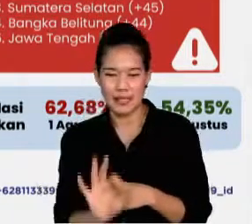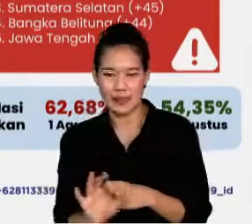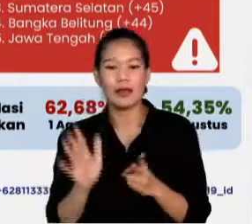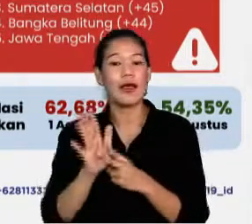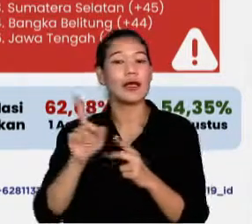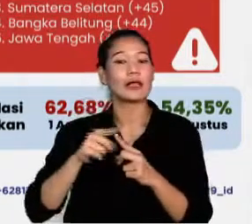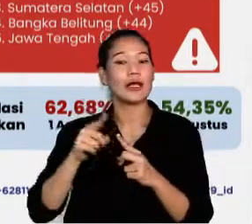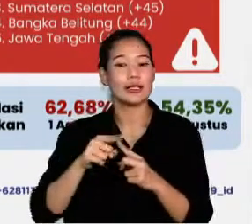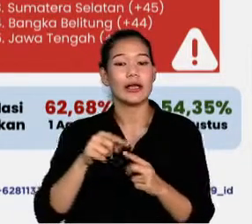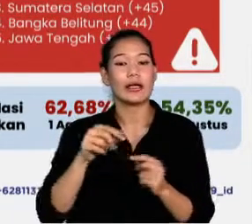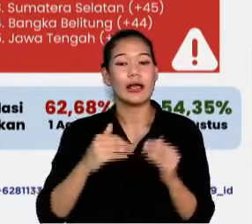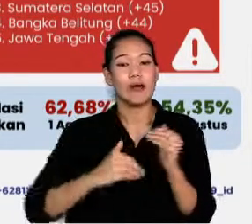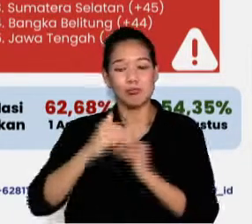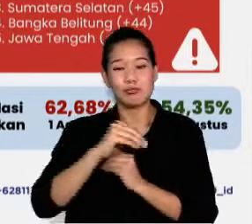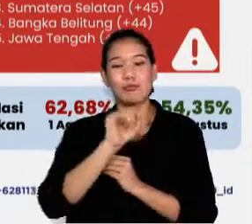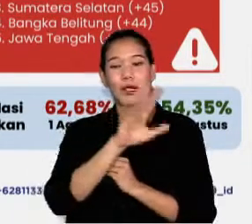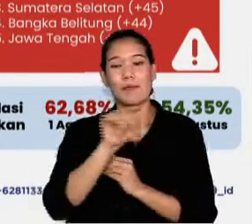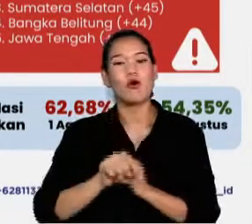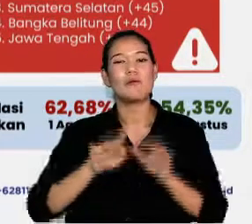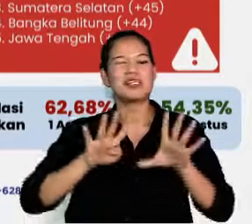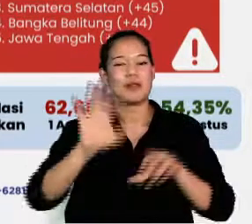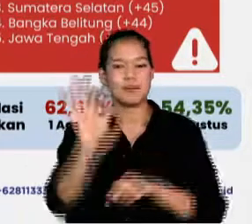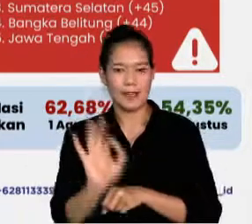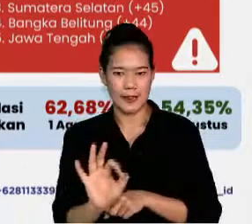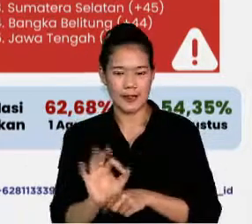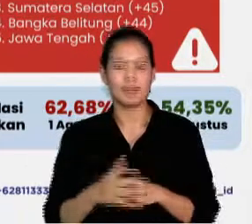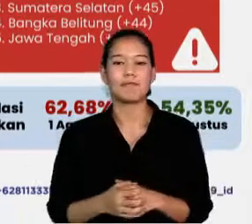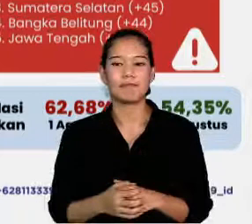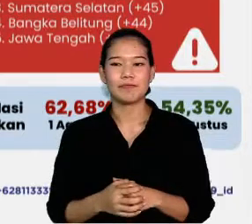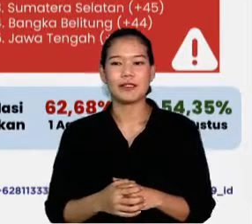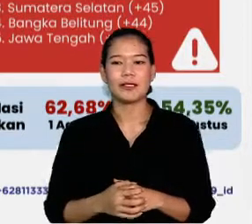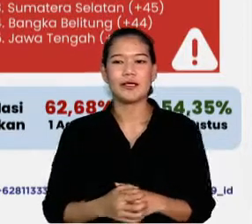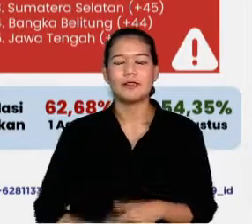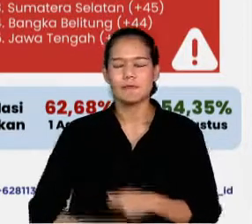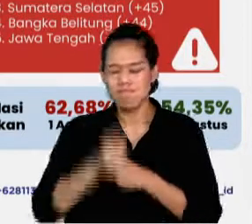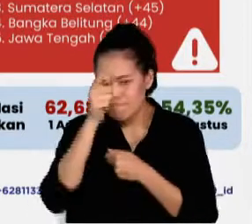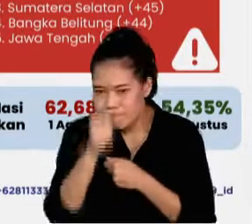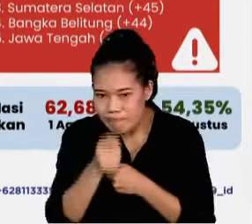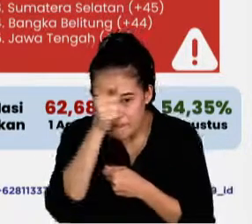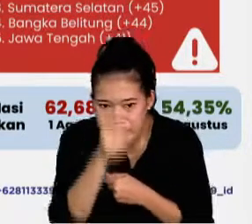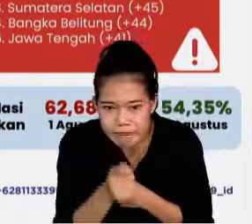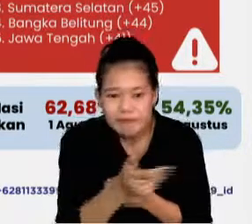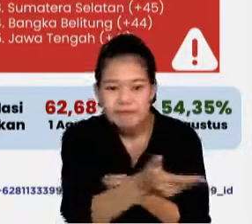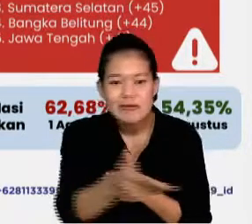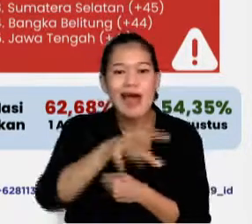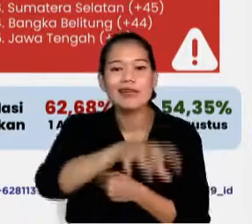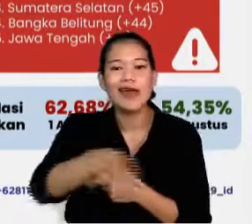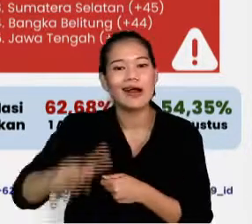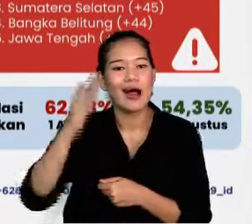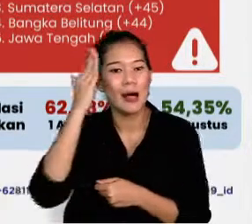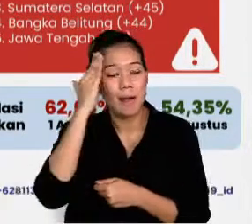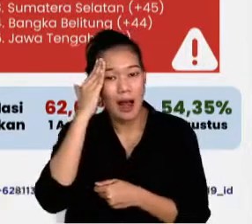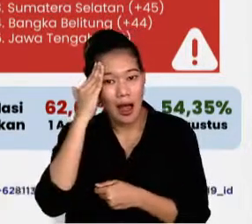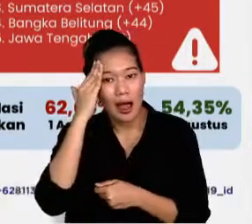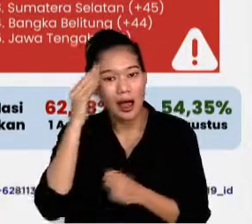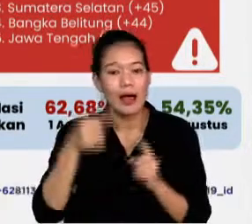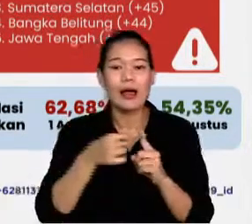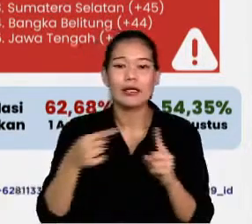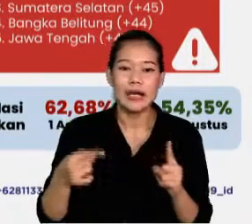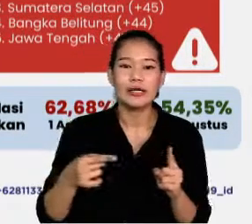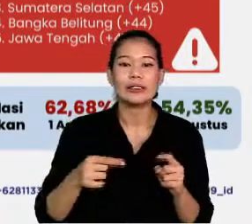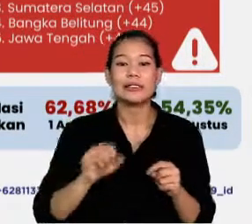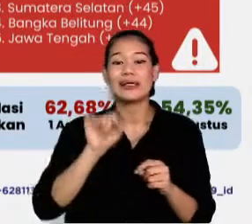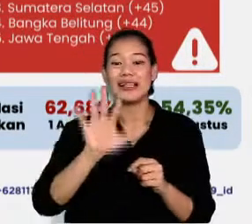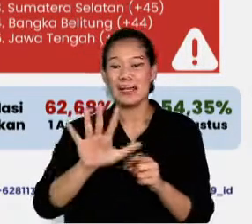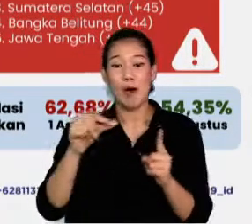Tenggara Timur naik 5,8 puluh sembilan persen saya juga mengapresiasi seluruh kepala daerah terutama kepala daerah dari